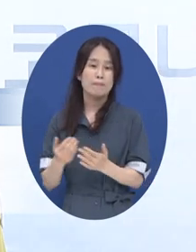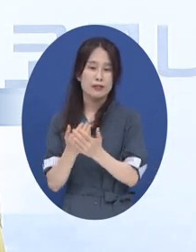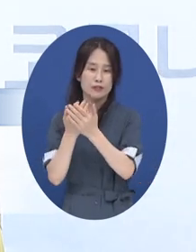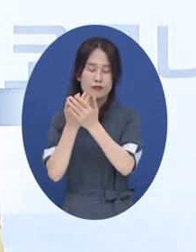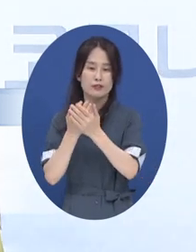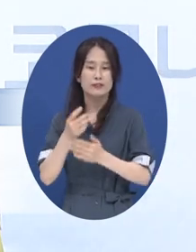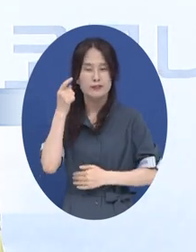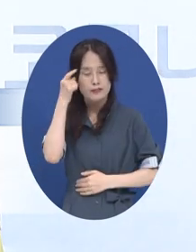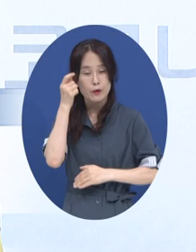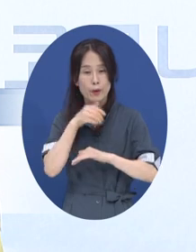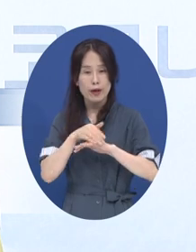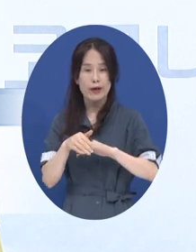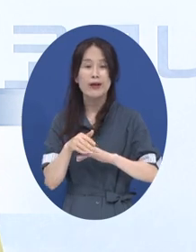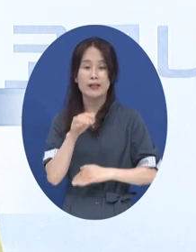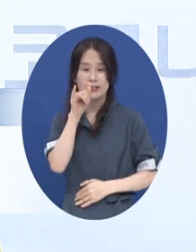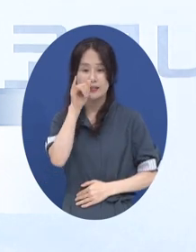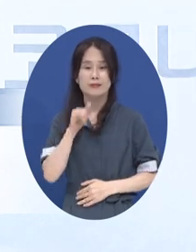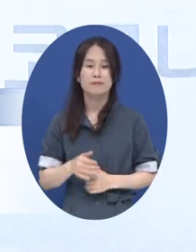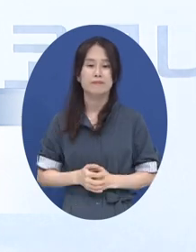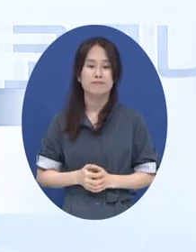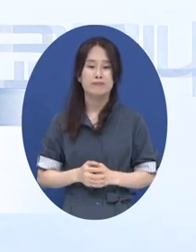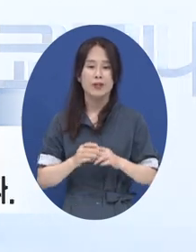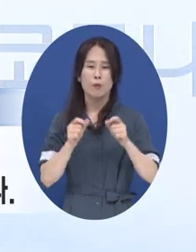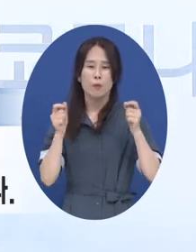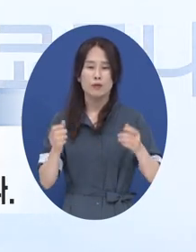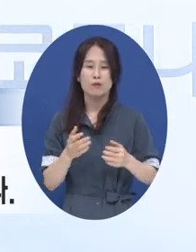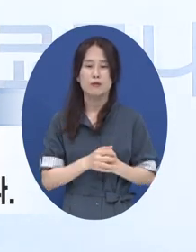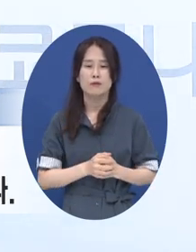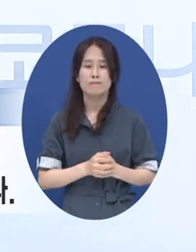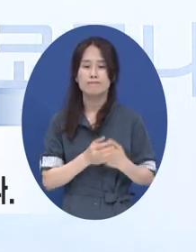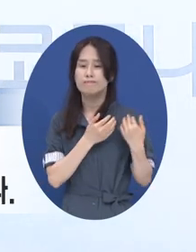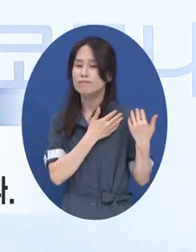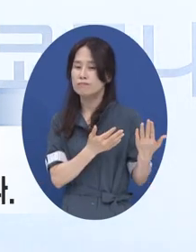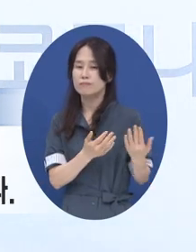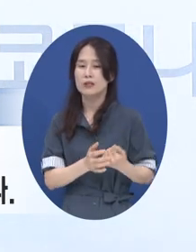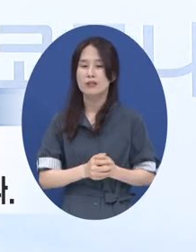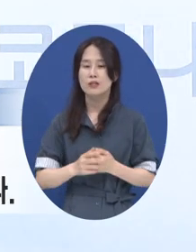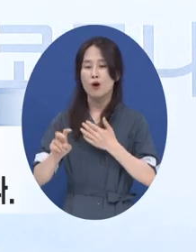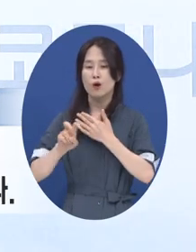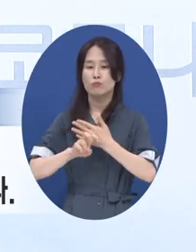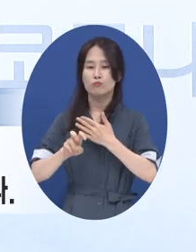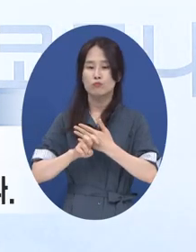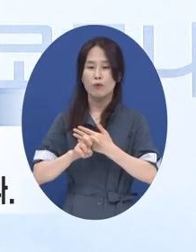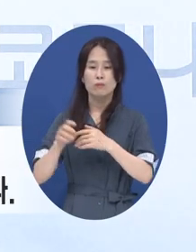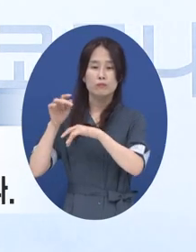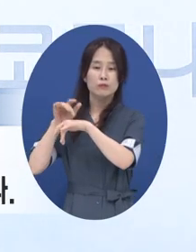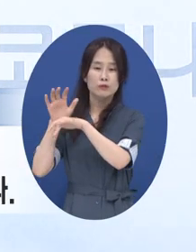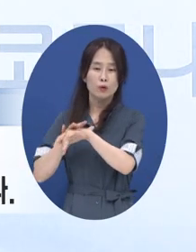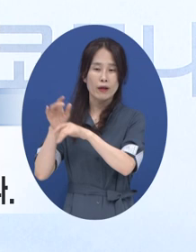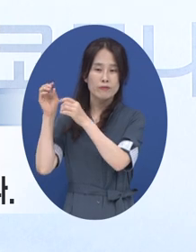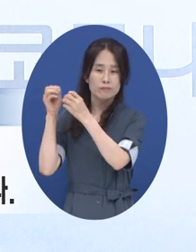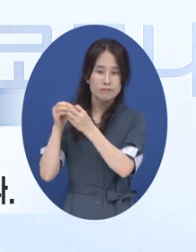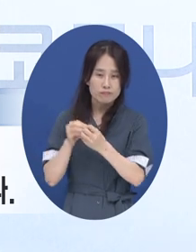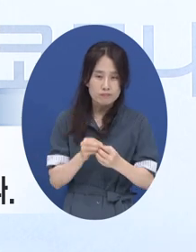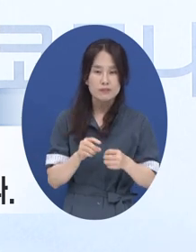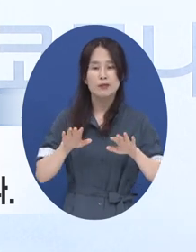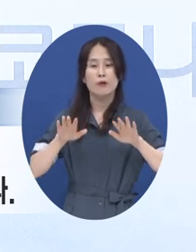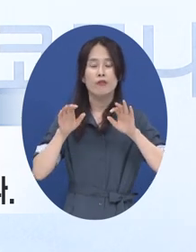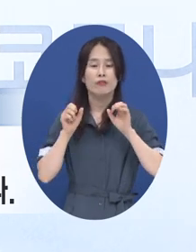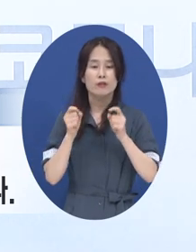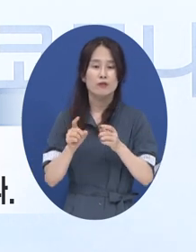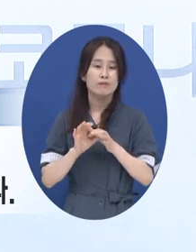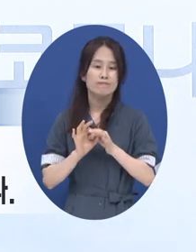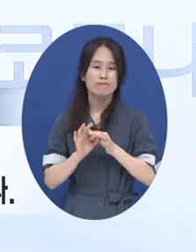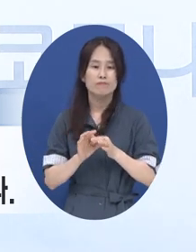향후에는 경기바다 활성화를 도모하고자 합니다. 오랫동안 존치되고 당연시 되어오던 불법과 관행을